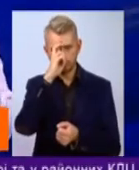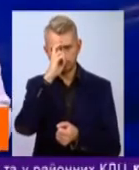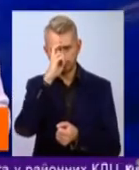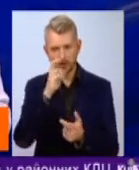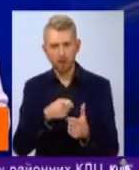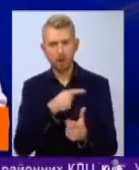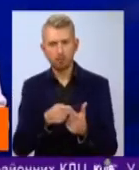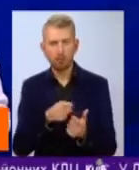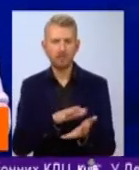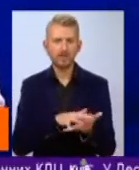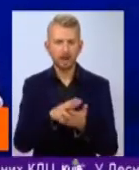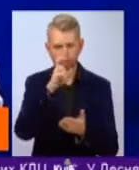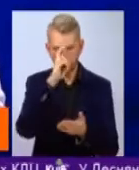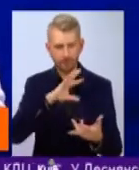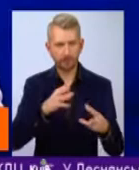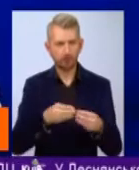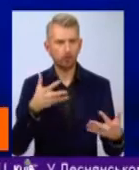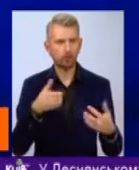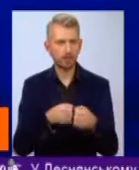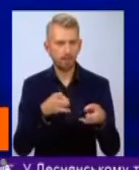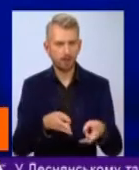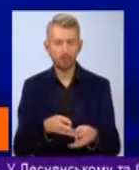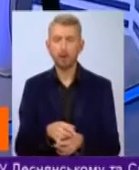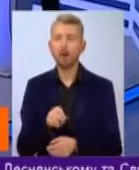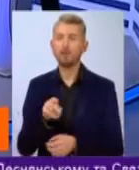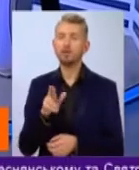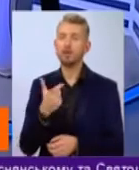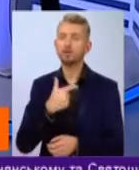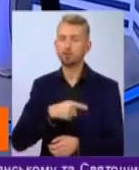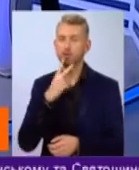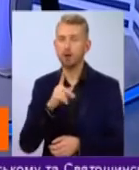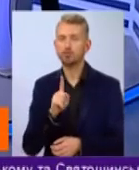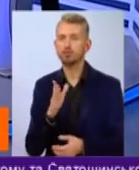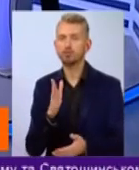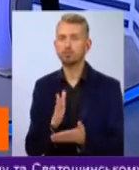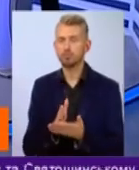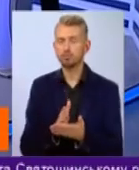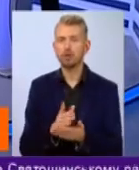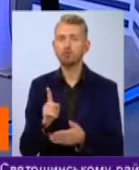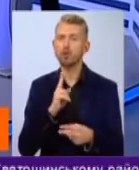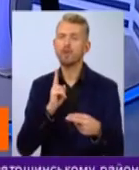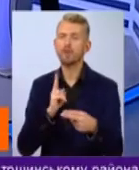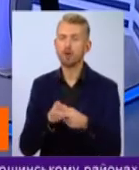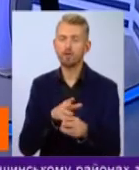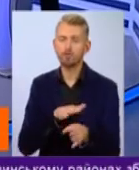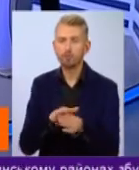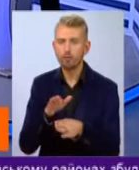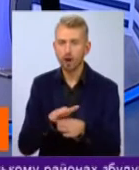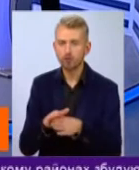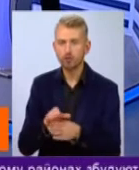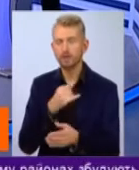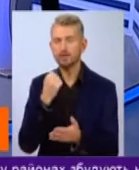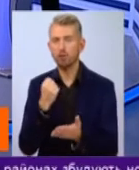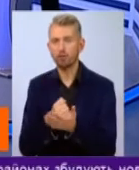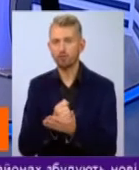або витрат держави внаслідок ДТП. Пане В'ячеслав, як ви це собі бачите? І що теж, я вас запитаю, що заважає впроваджувати от саме і